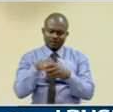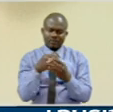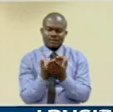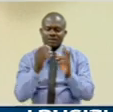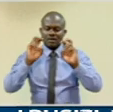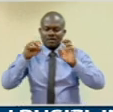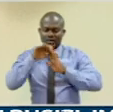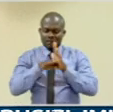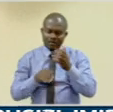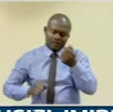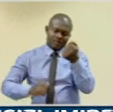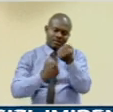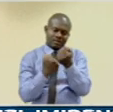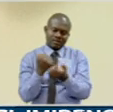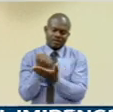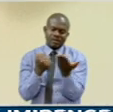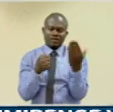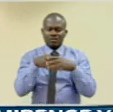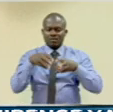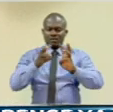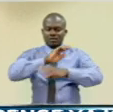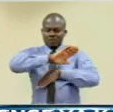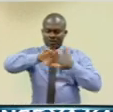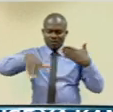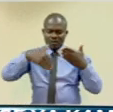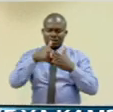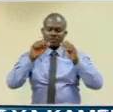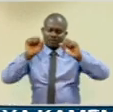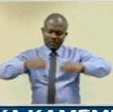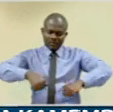gusaba ko iyi gahunda yaterwa inkunga mu buryo bwose bushoboka.